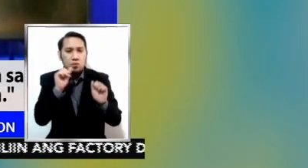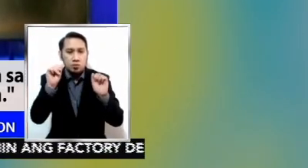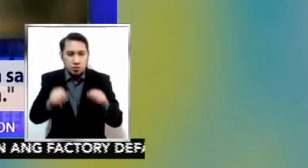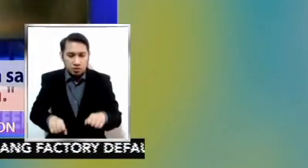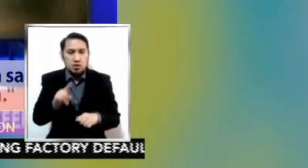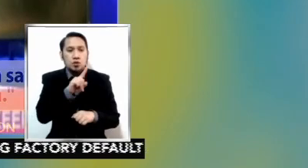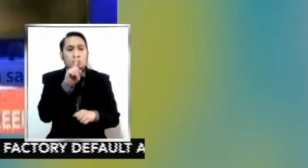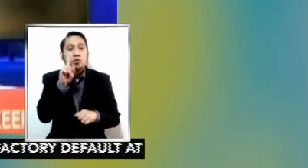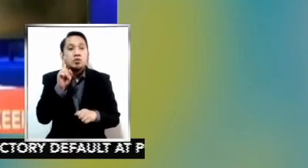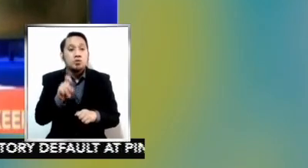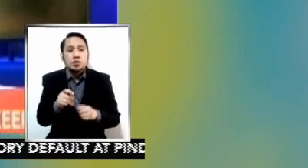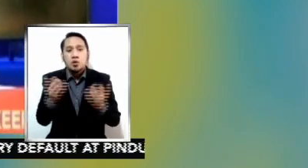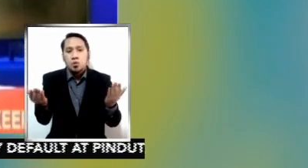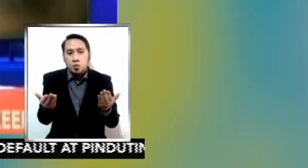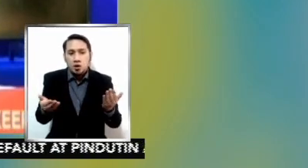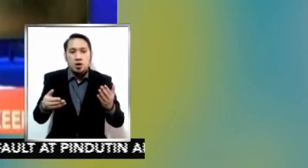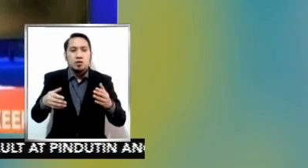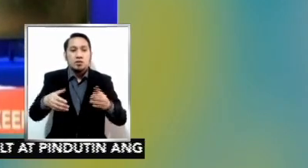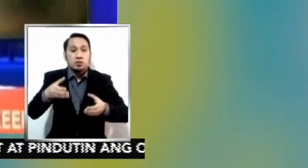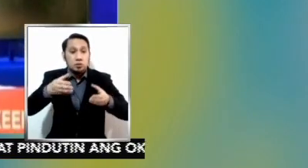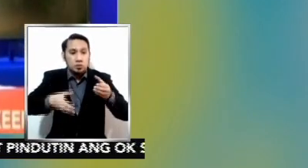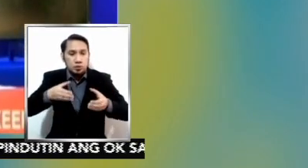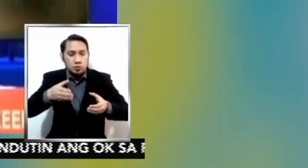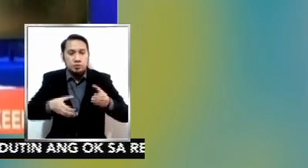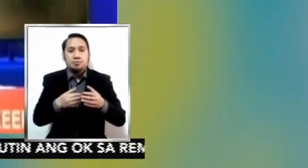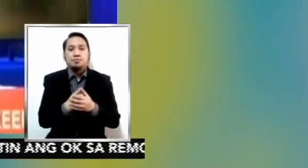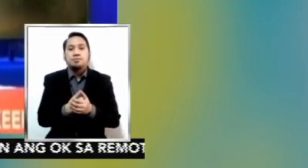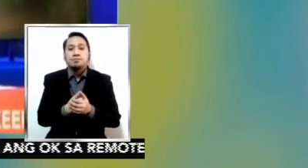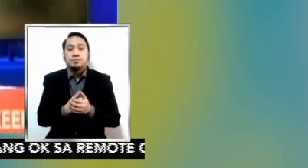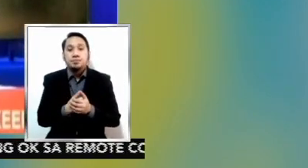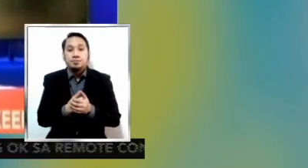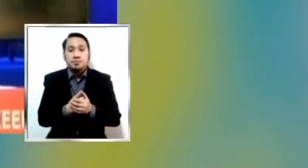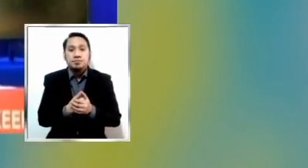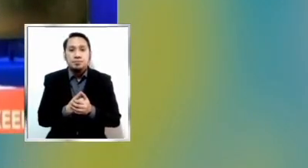sa hukuman. Mark Salazar, Nakatutok, 24 Oras.